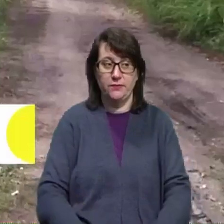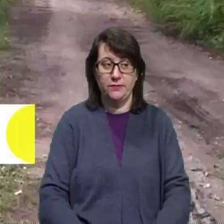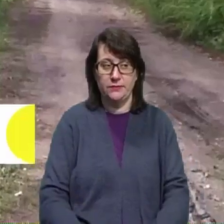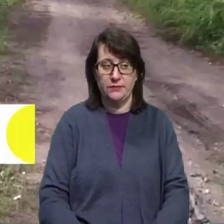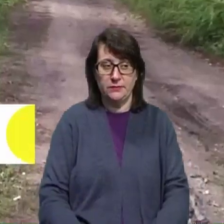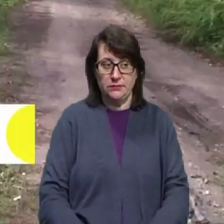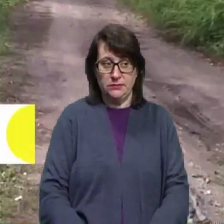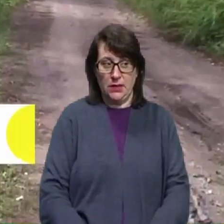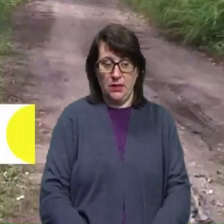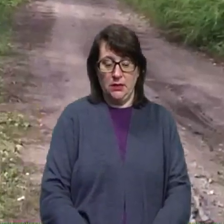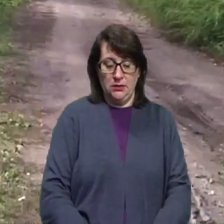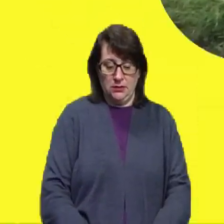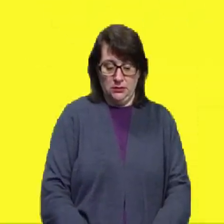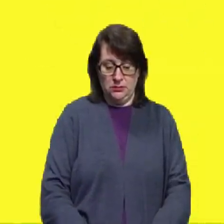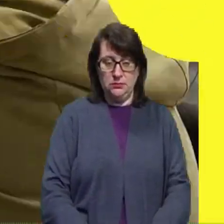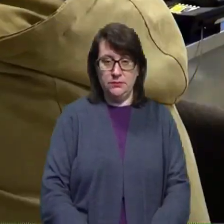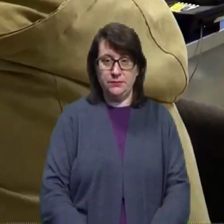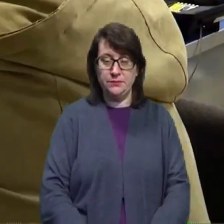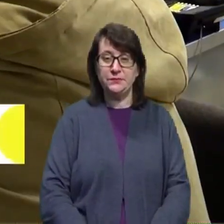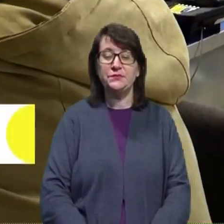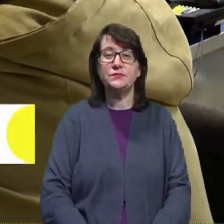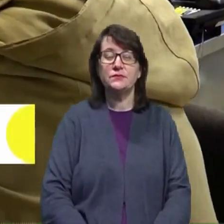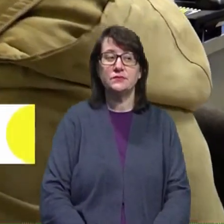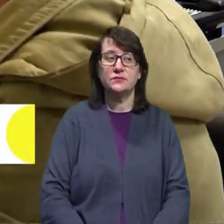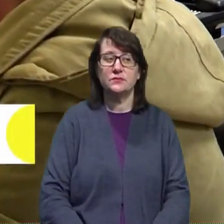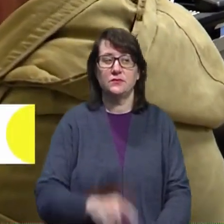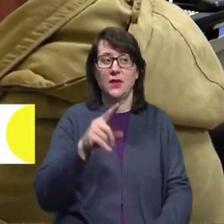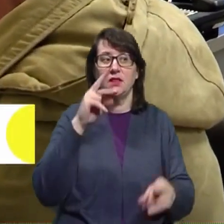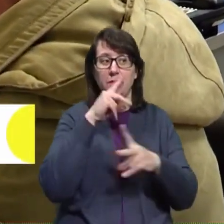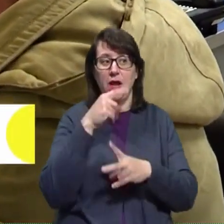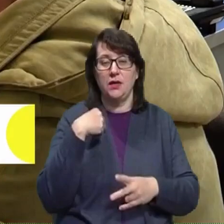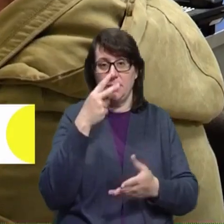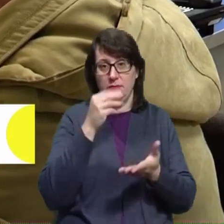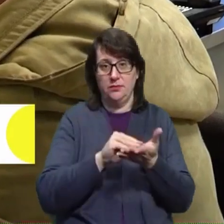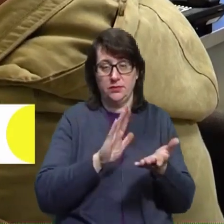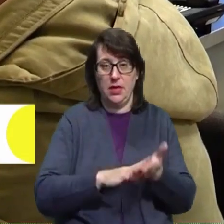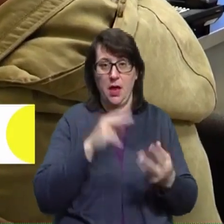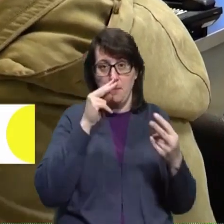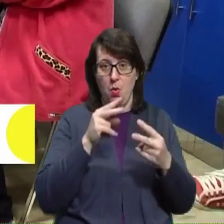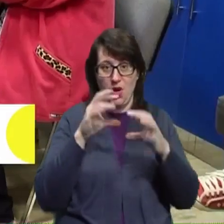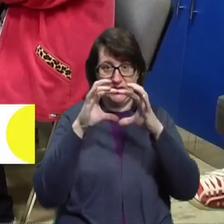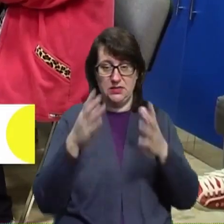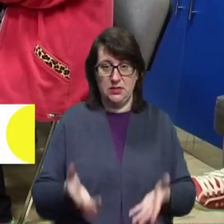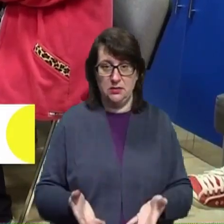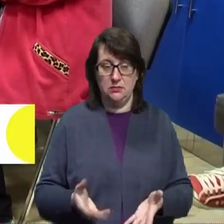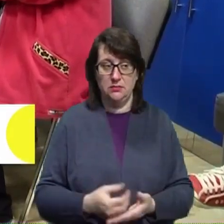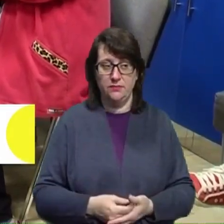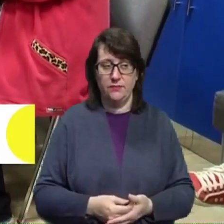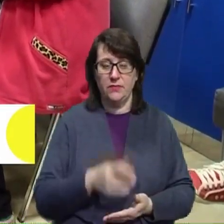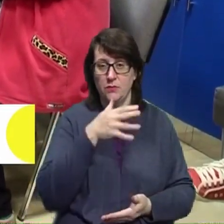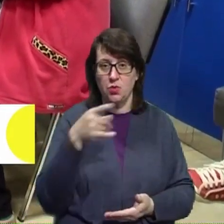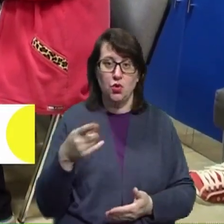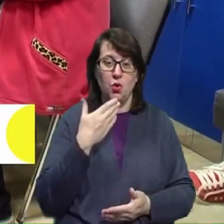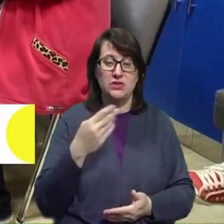Поліщук. Новини на Суспільному. Ви неправильно мені показники ставите. Ну, розумієте? Впродовж